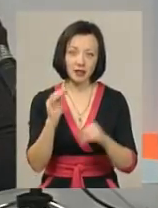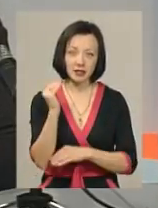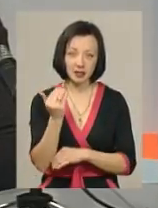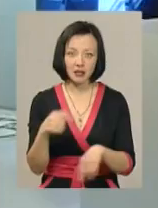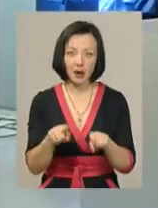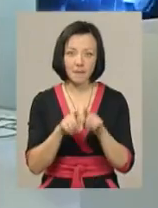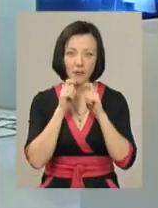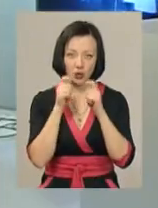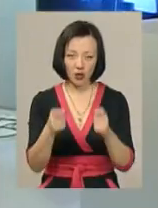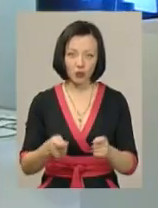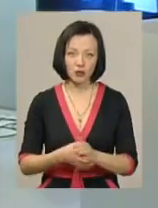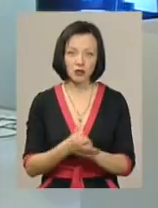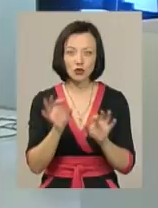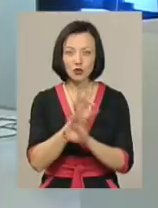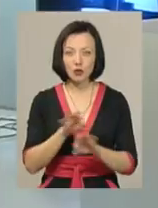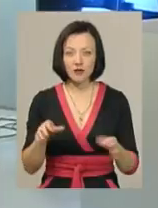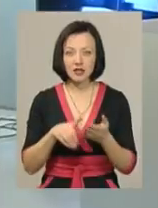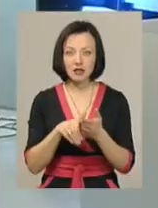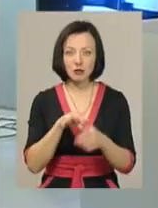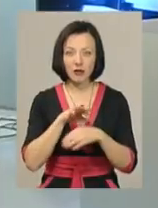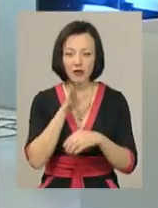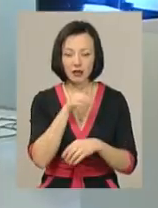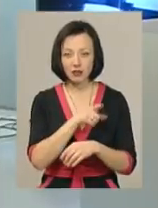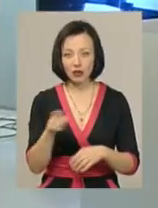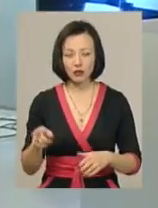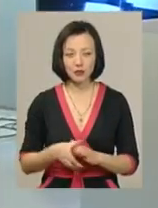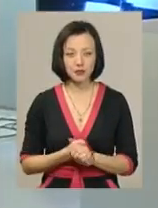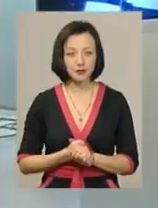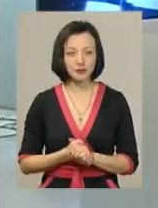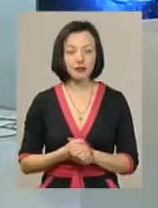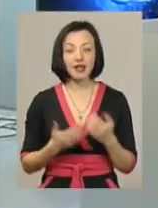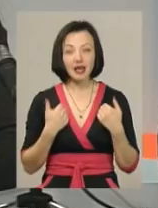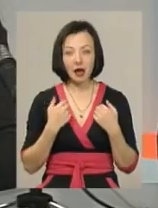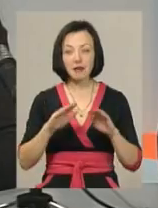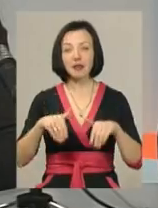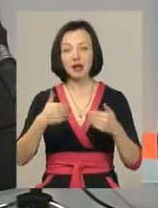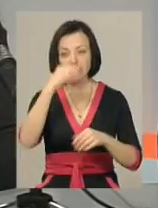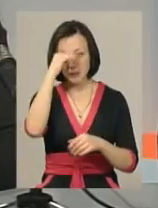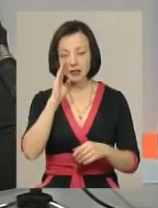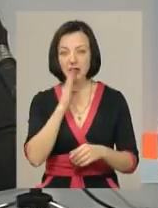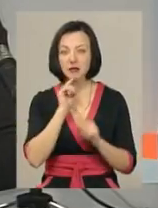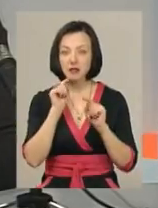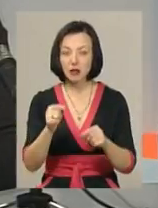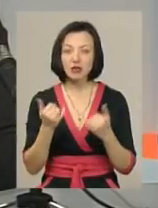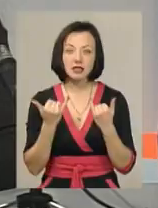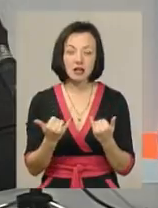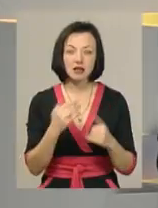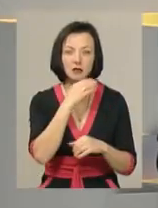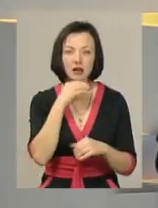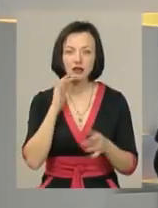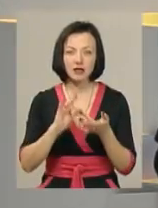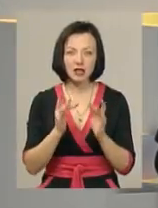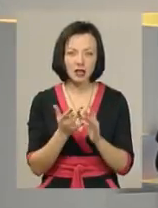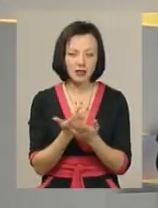свого роду подарунок і чудовий засіб проведення спільний часу тому я би радила батькам звертати увагу ще на це зараз дуже багато в